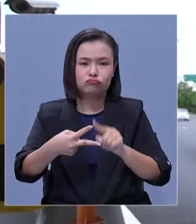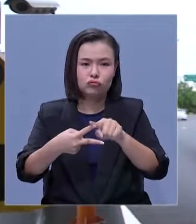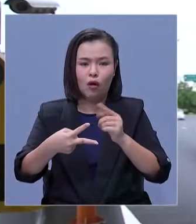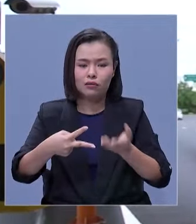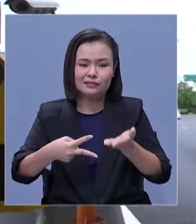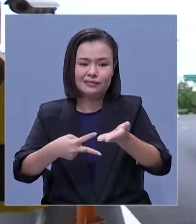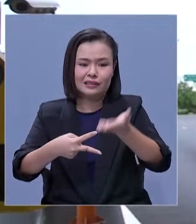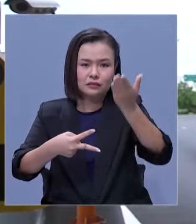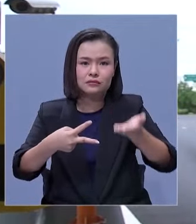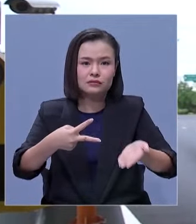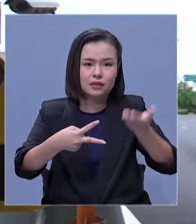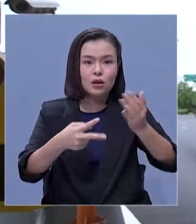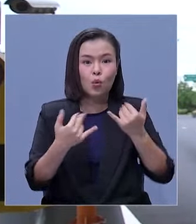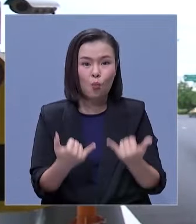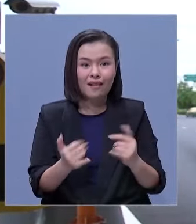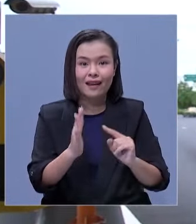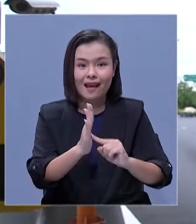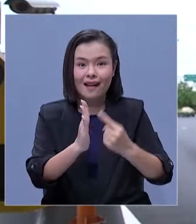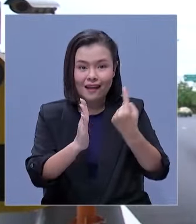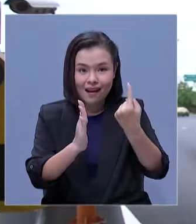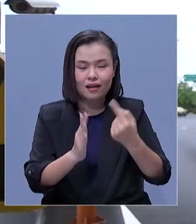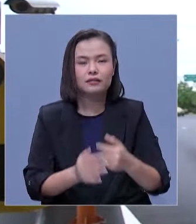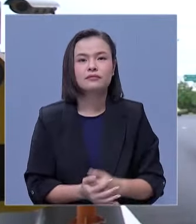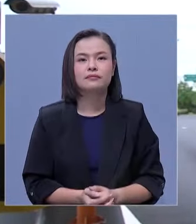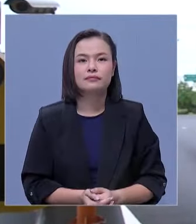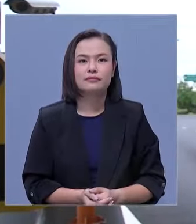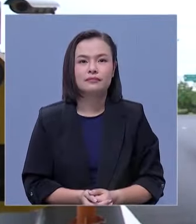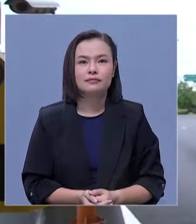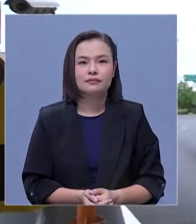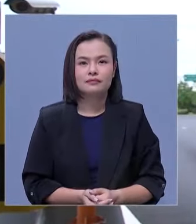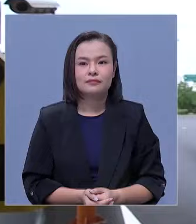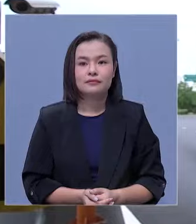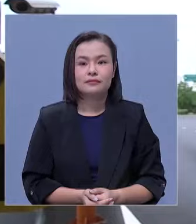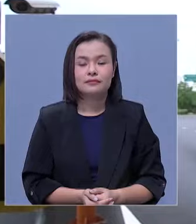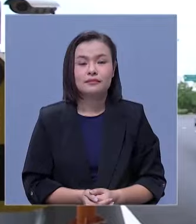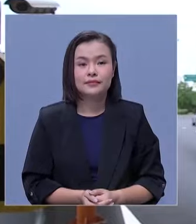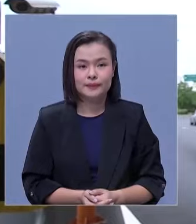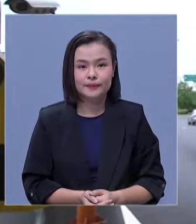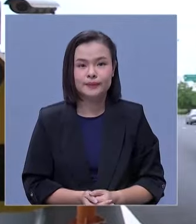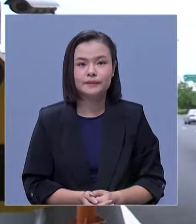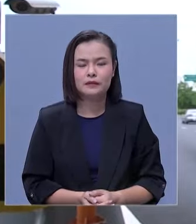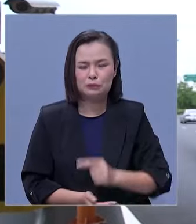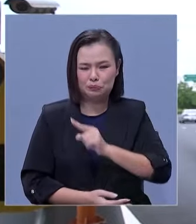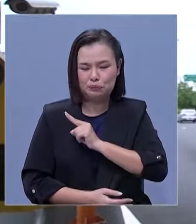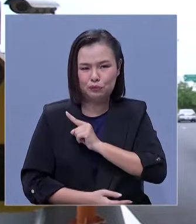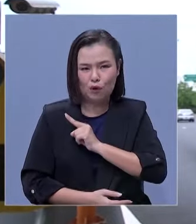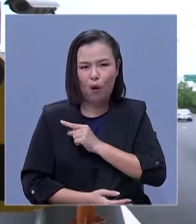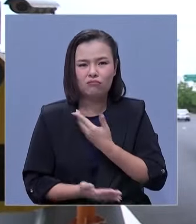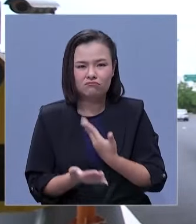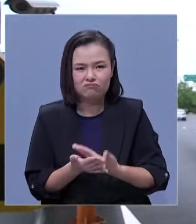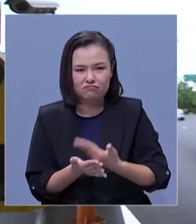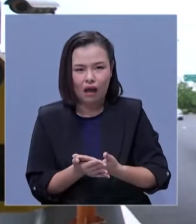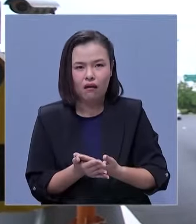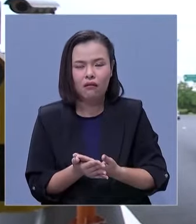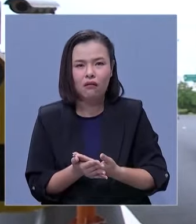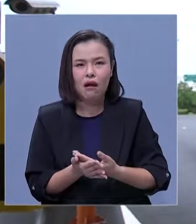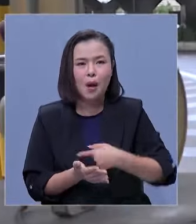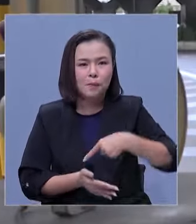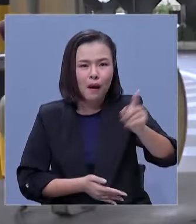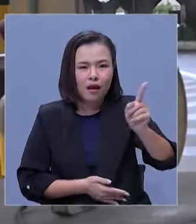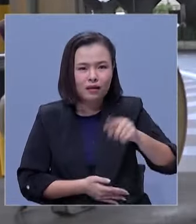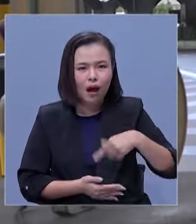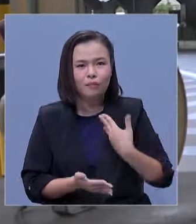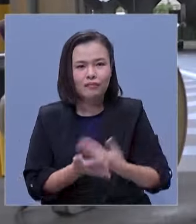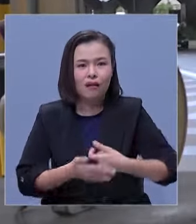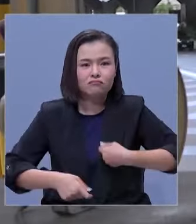วิถีโดยเริ่มต้นวันนี้เป็นวันแรกนะครับซึ่งจะทำให้ผู้ประกอบการขนส่งต้องแบกรับภาระต้นทุนต่อเที่ยวเพิ่มขึ้นโดย